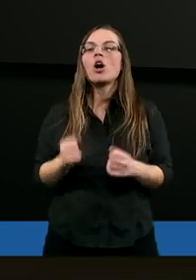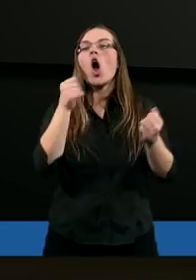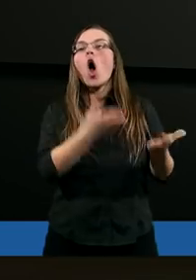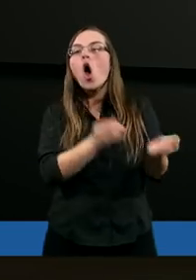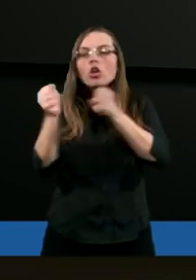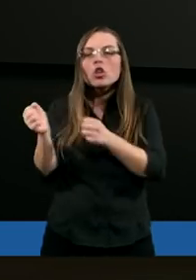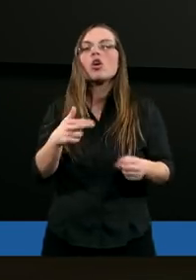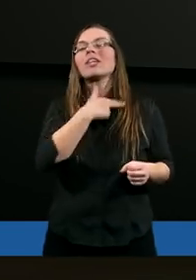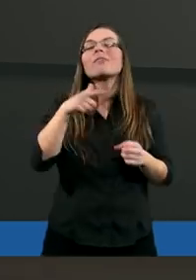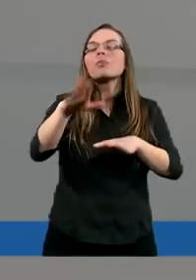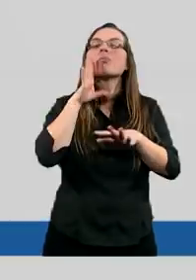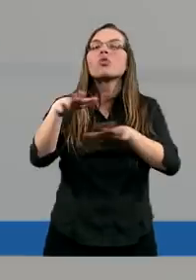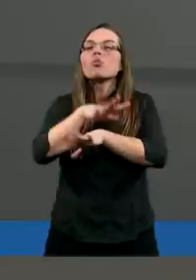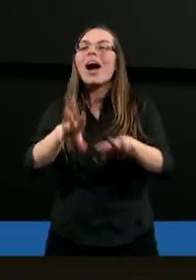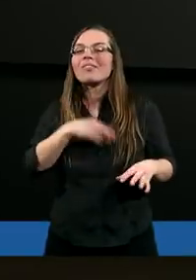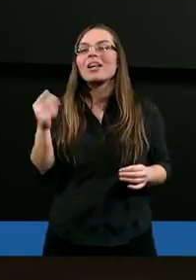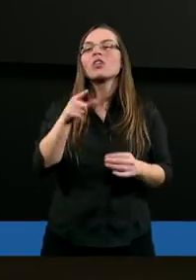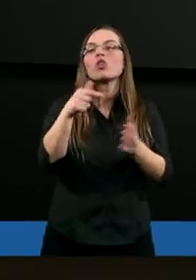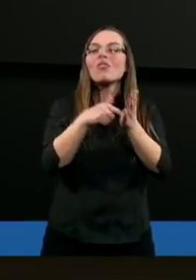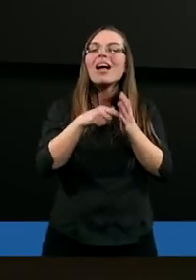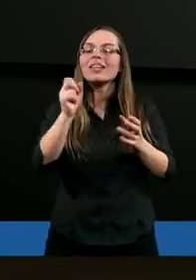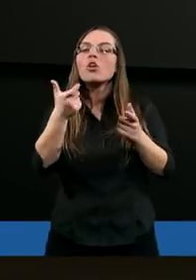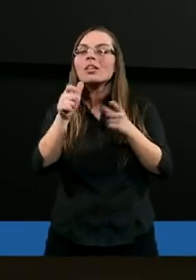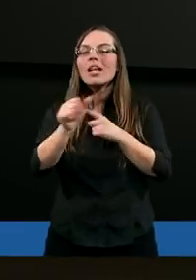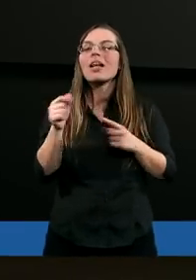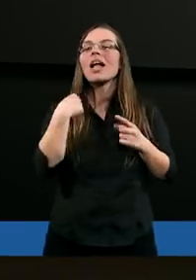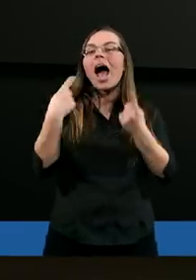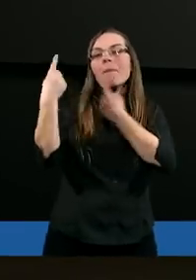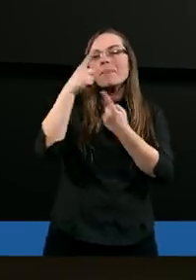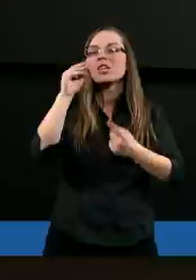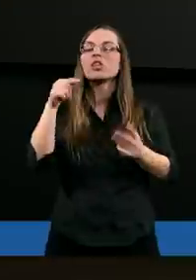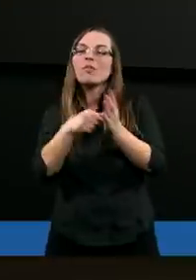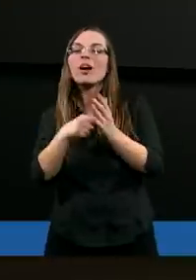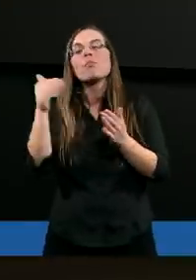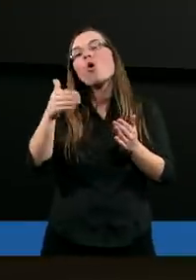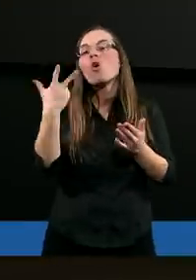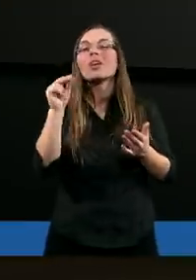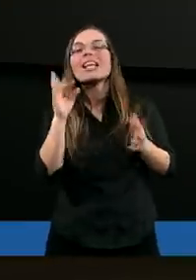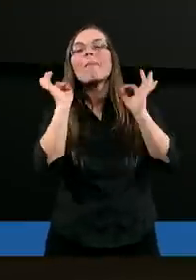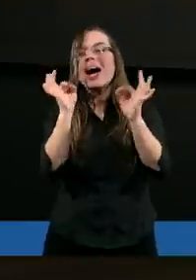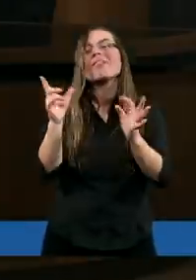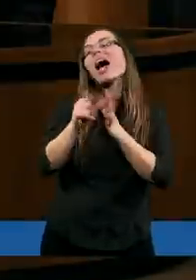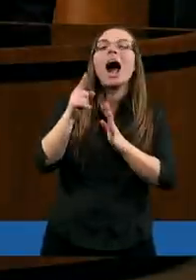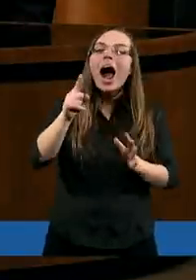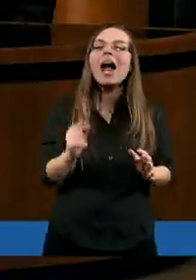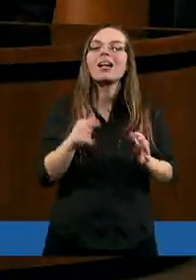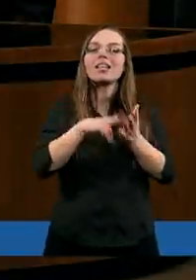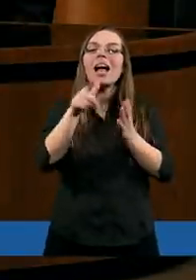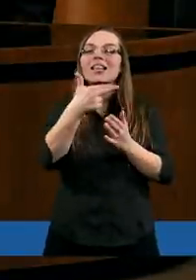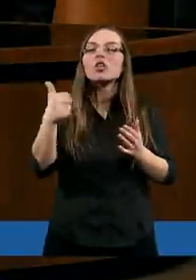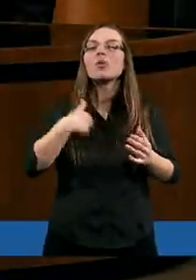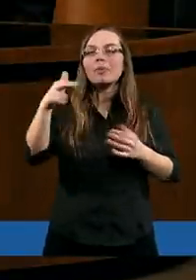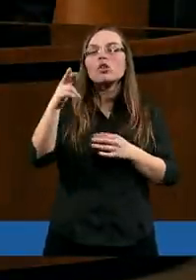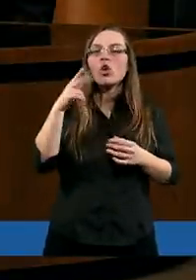odnośnie naszej współpracy z Duchem Świętym? Jak Wam się wydaje? Myślę, że znowu może nieprawidłowo, ale też się nasuwa, żeby powiedzieć,